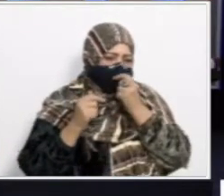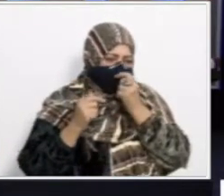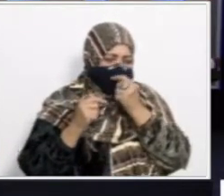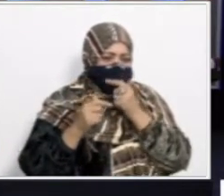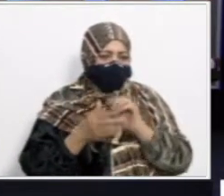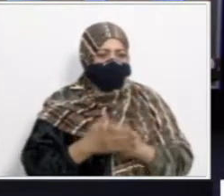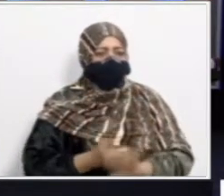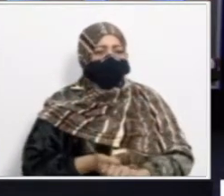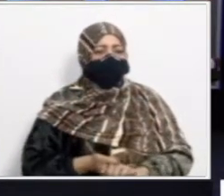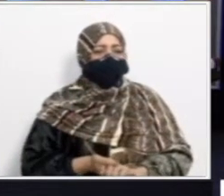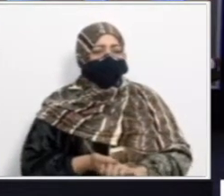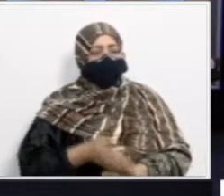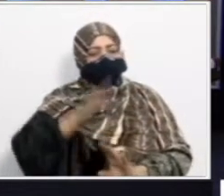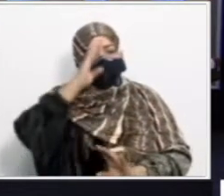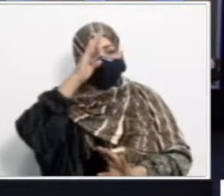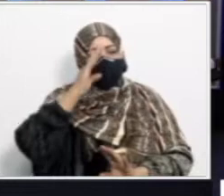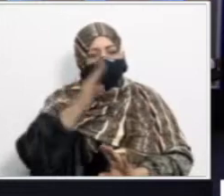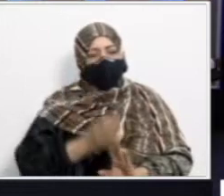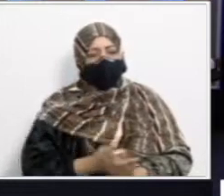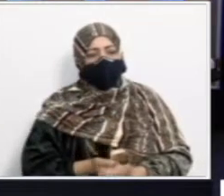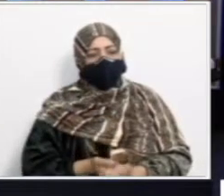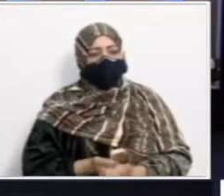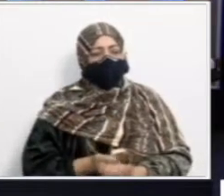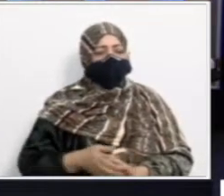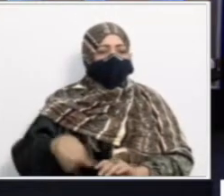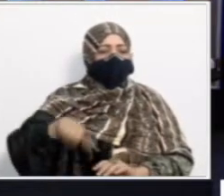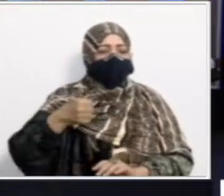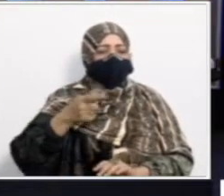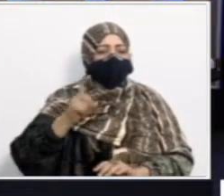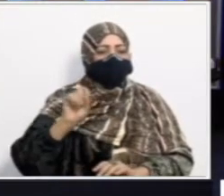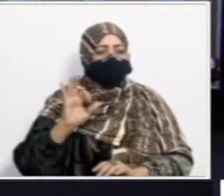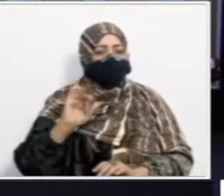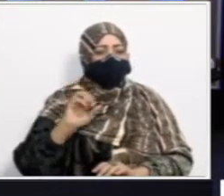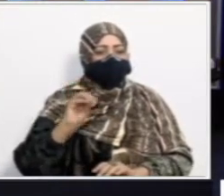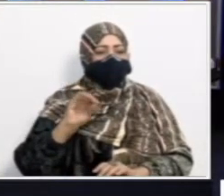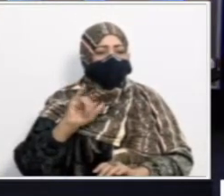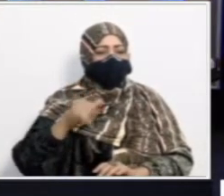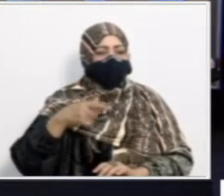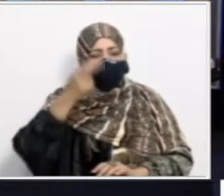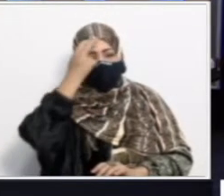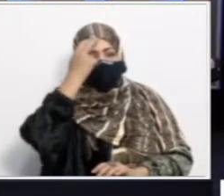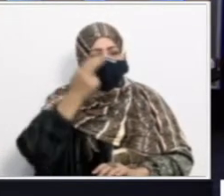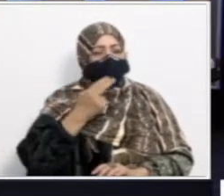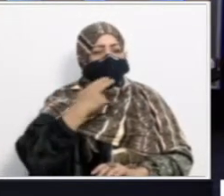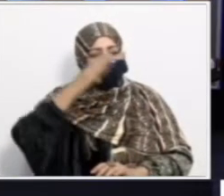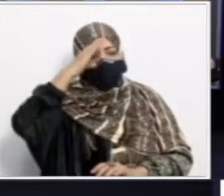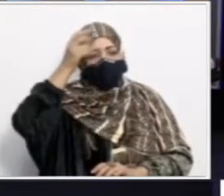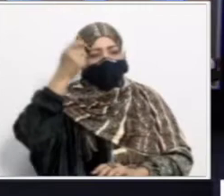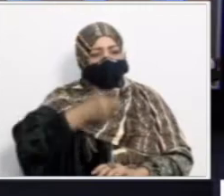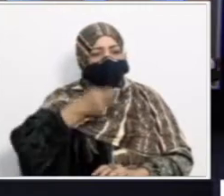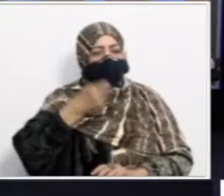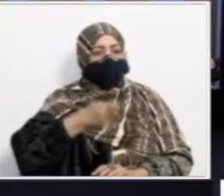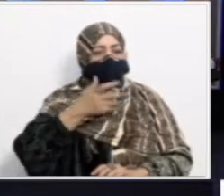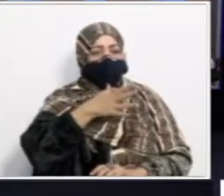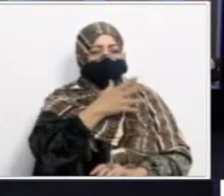الاخ ابراهيم من مصراتة السلام عليكم شيخ عبد الرحمن وعليكم السلام ورحمة الله حياك الله نفع الله بعلمك الله